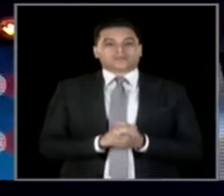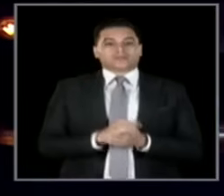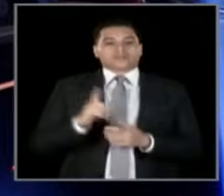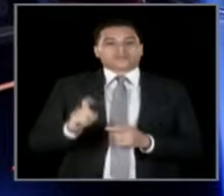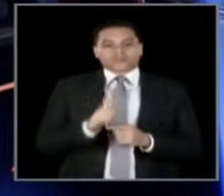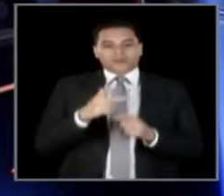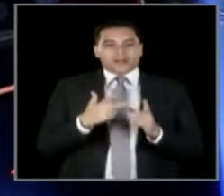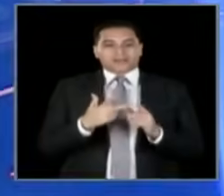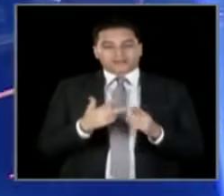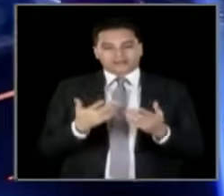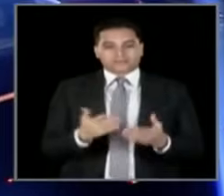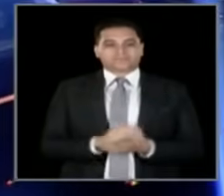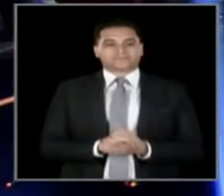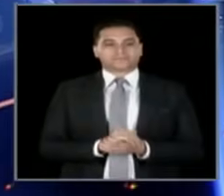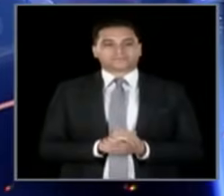السؤال الثالث،